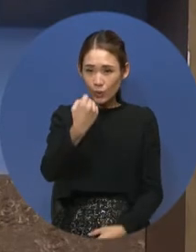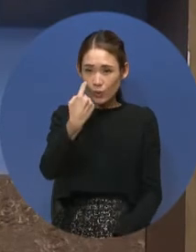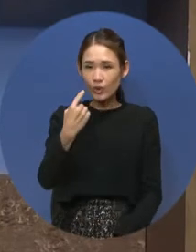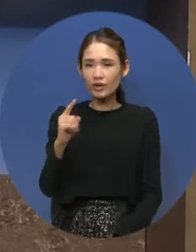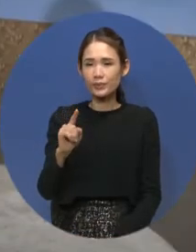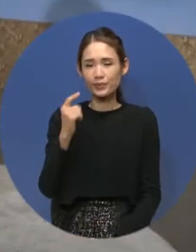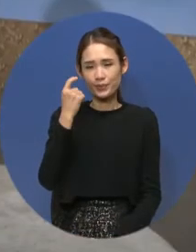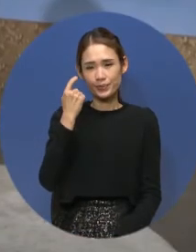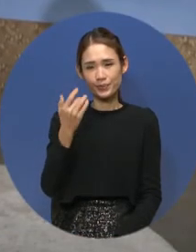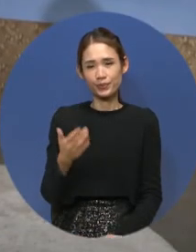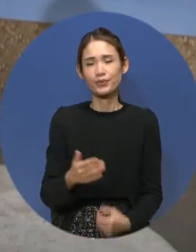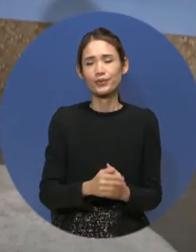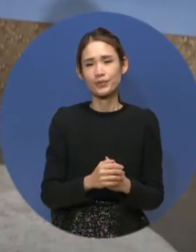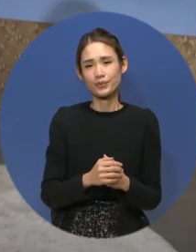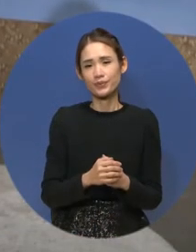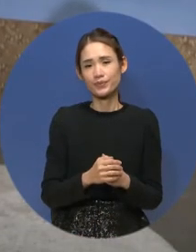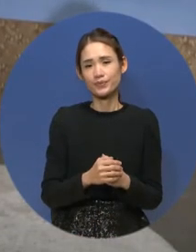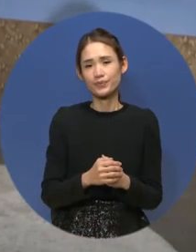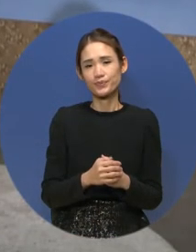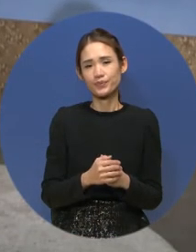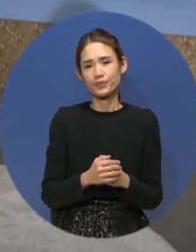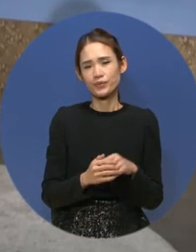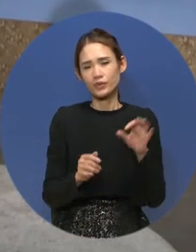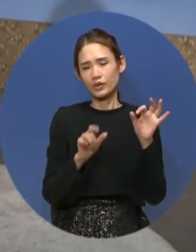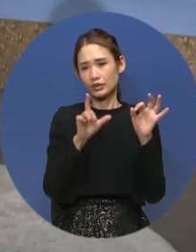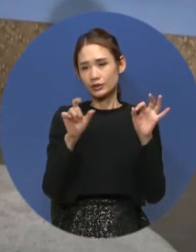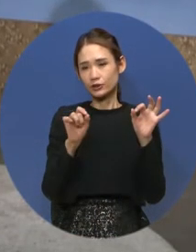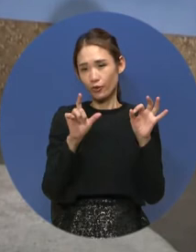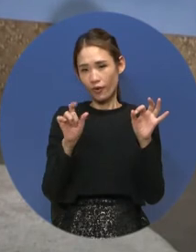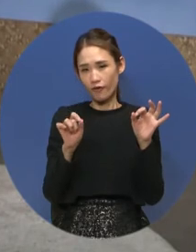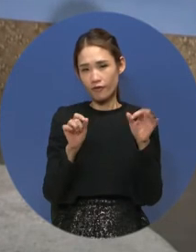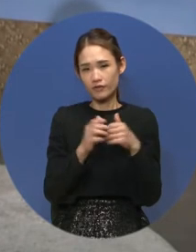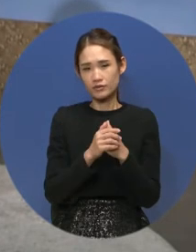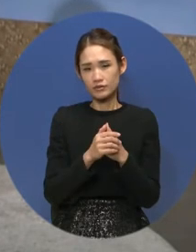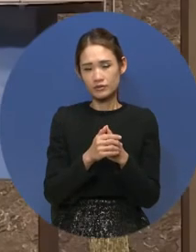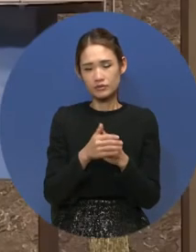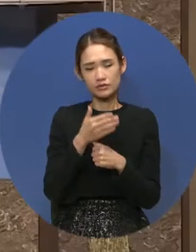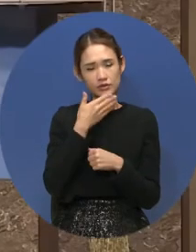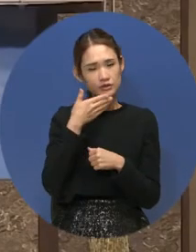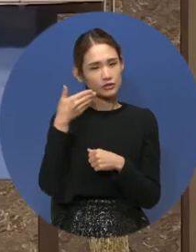있으신가요? 지난 10월인데요. 네. 또